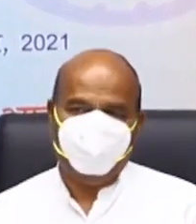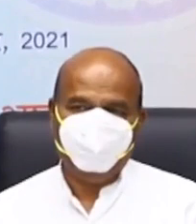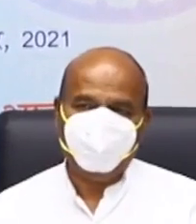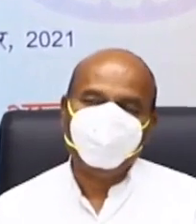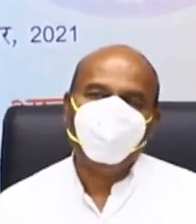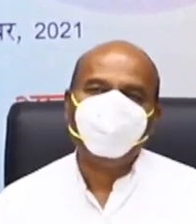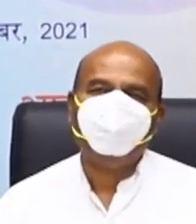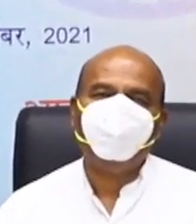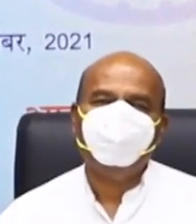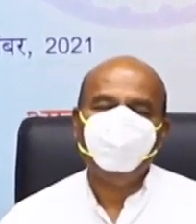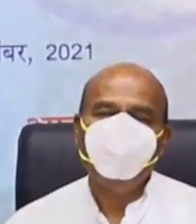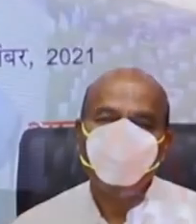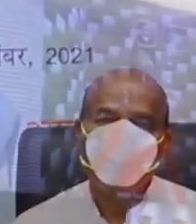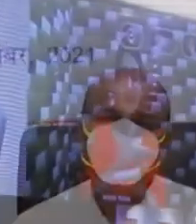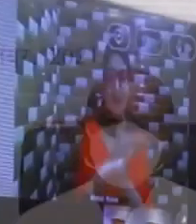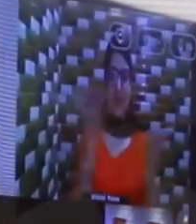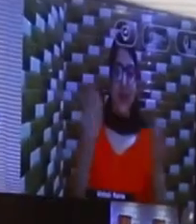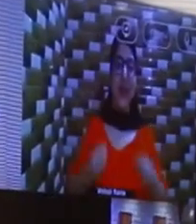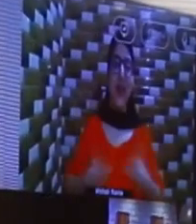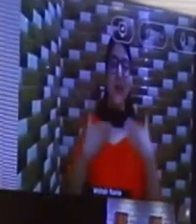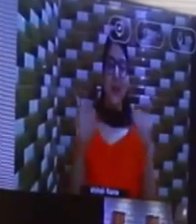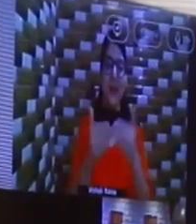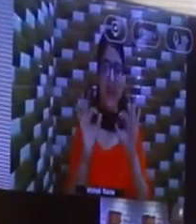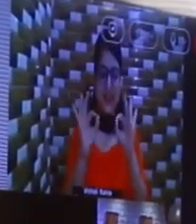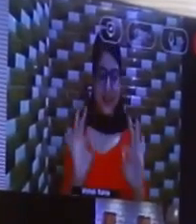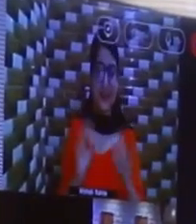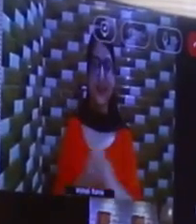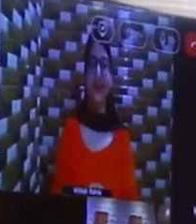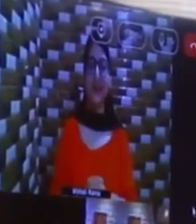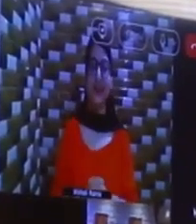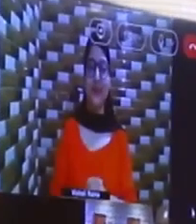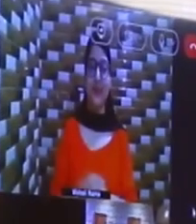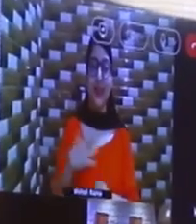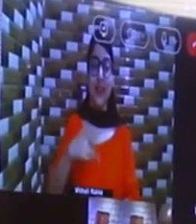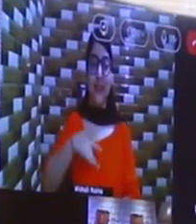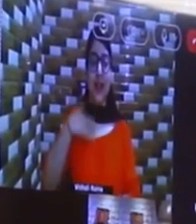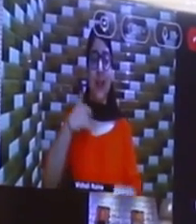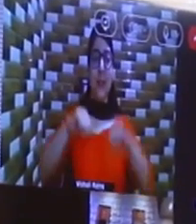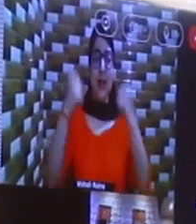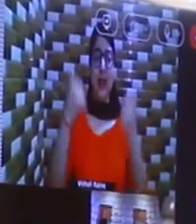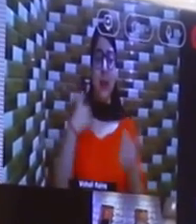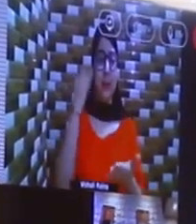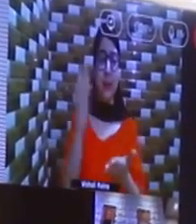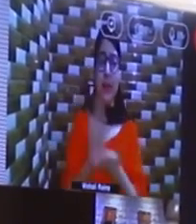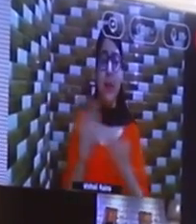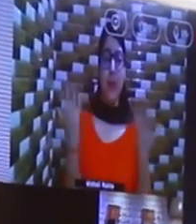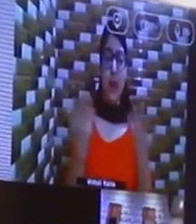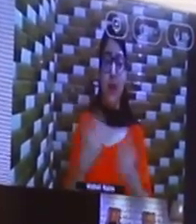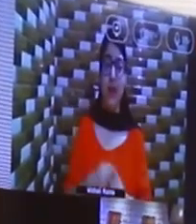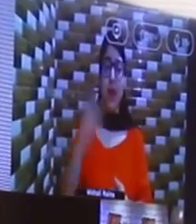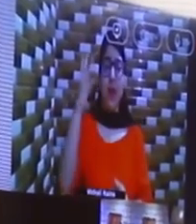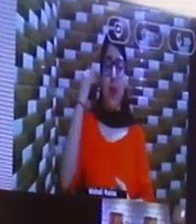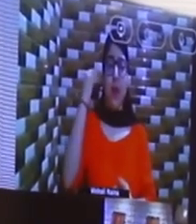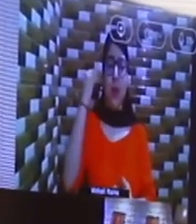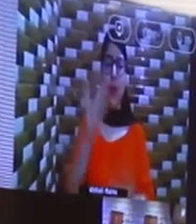कर रही हैं, कैसा लग रहा है आपको? माननीय मंत्रीगण एवं सभी अतिथियों को मेरा नमस्ते। मुझे इस